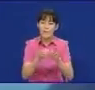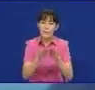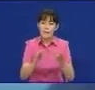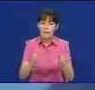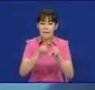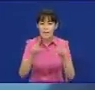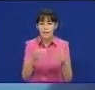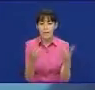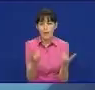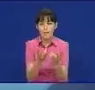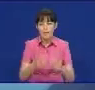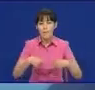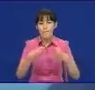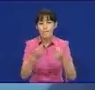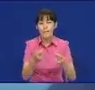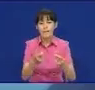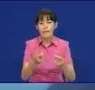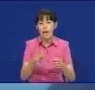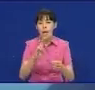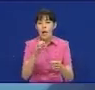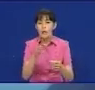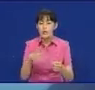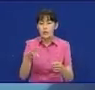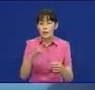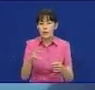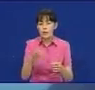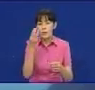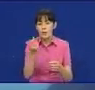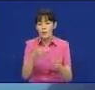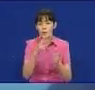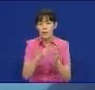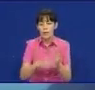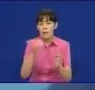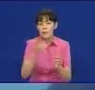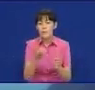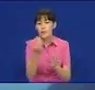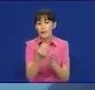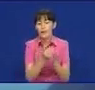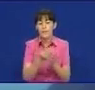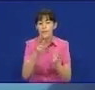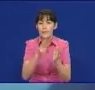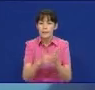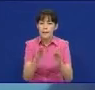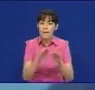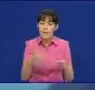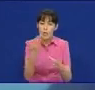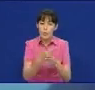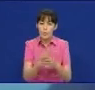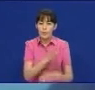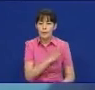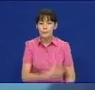кажетти курал-саймандар менен камтылды. Ал Казгурт ауданында аудан бюджетинен 800 000 теңге бөлүнүп, 80 балага көмөк